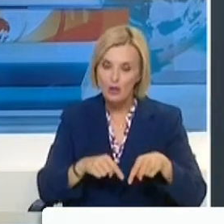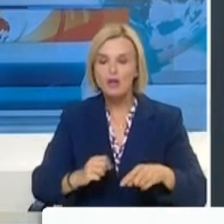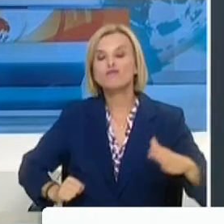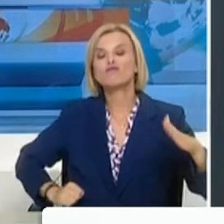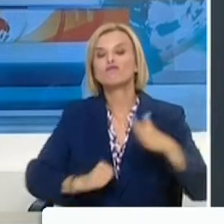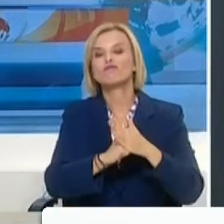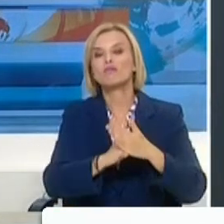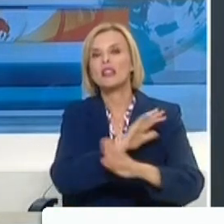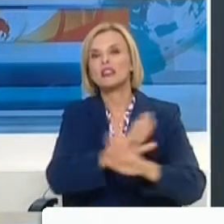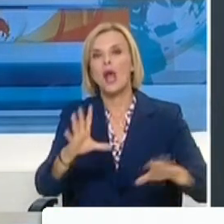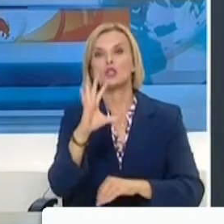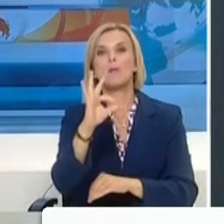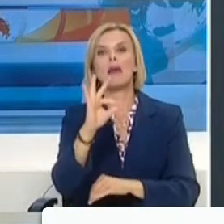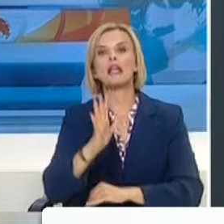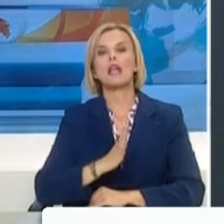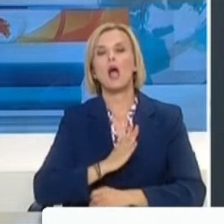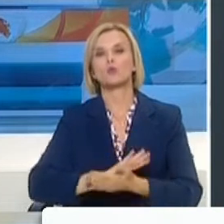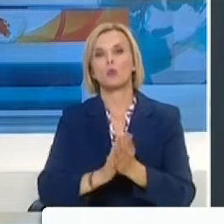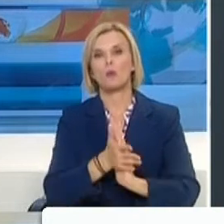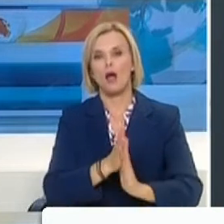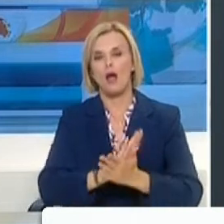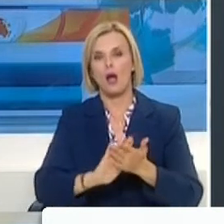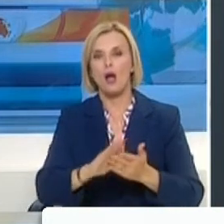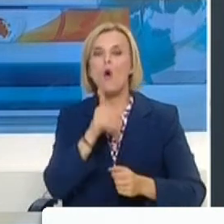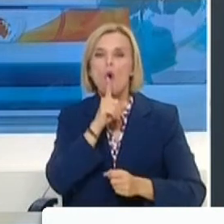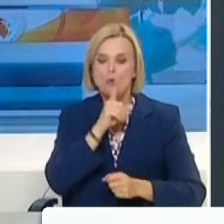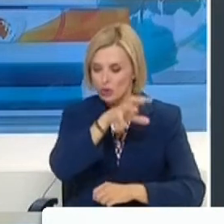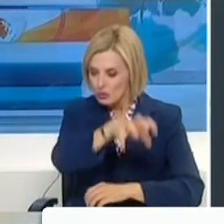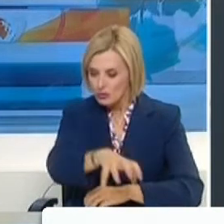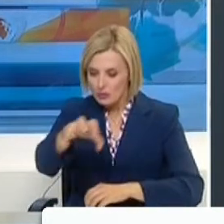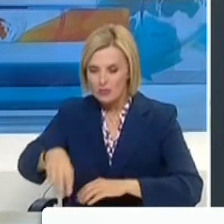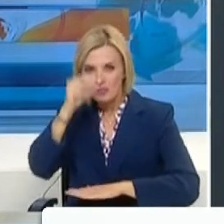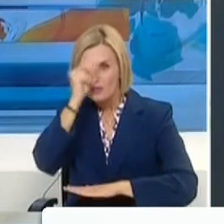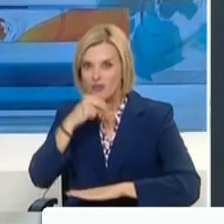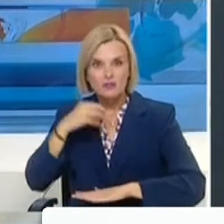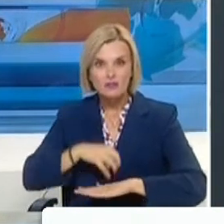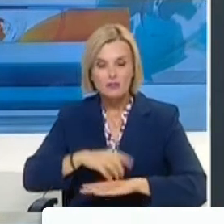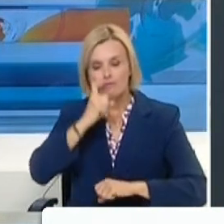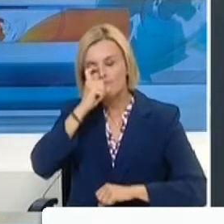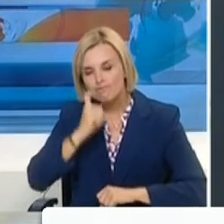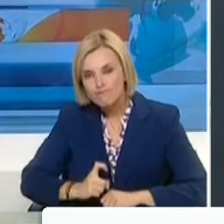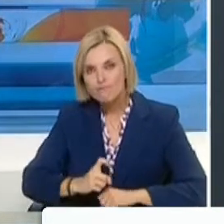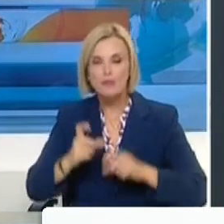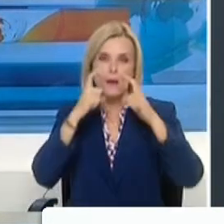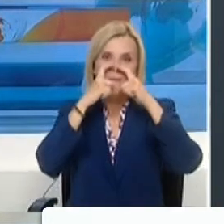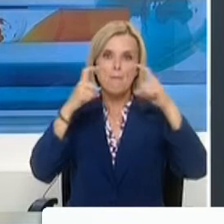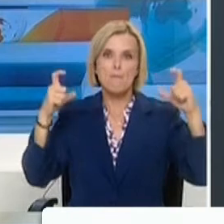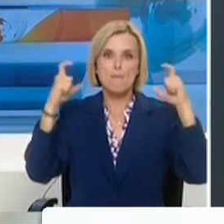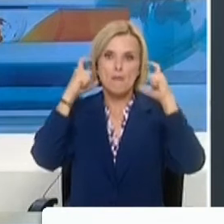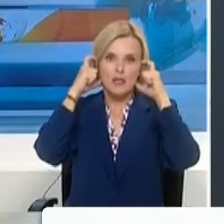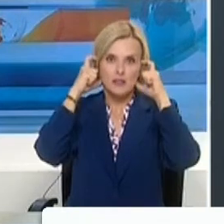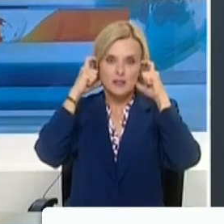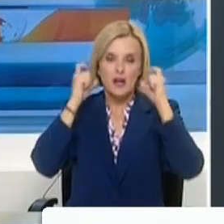δεχτεί ως 50 άτομα. Και στην περίπτωση των χώρων λατρείας υπάρχει ισχυρή σύσταση για χρήση μάσκας, ενώ είναι